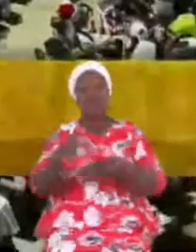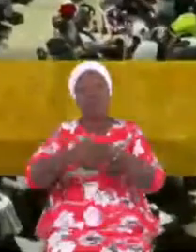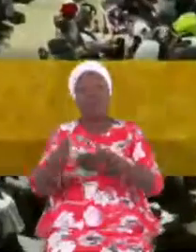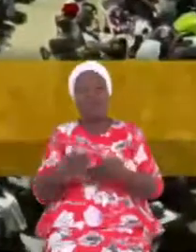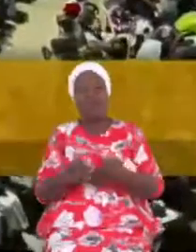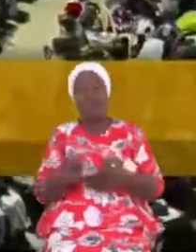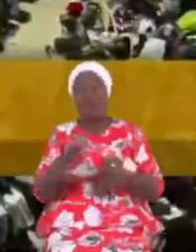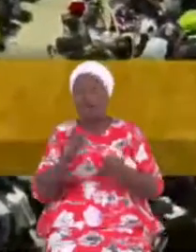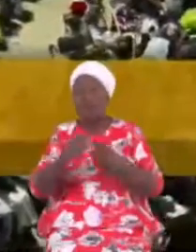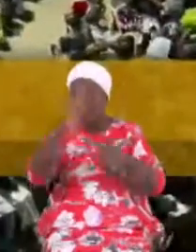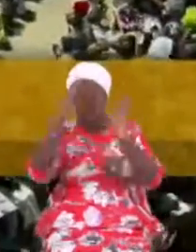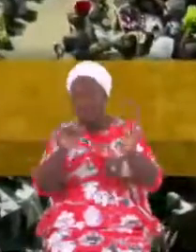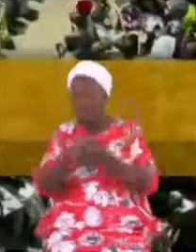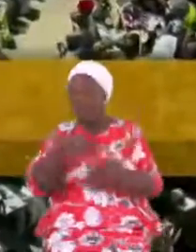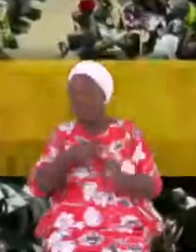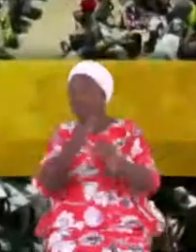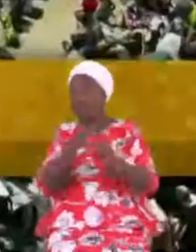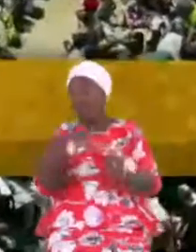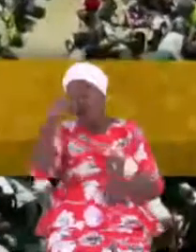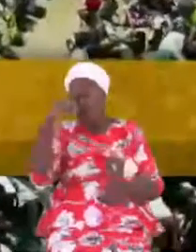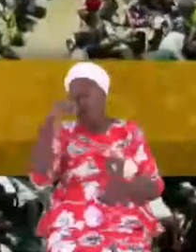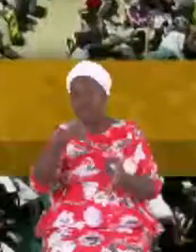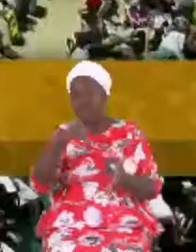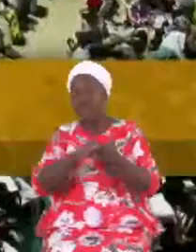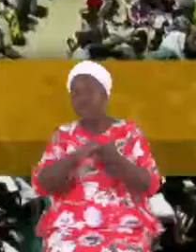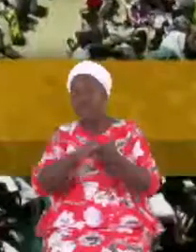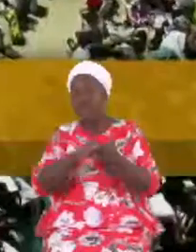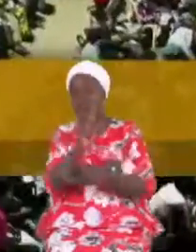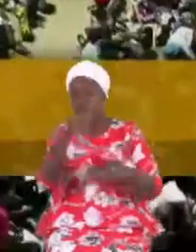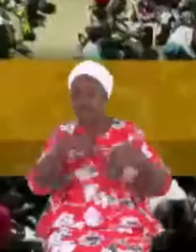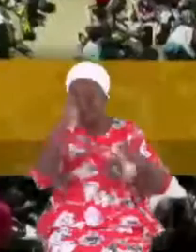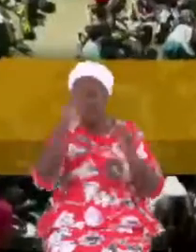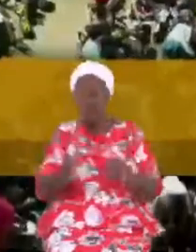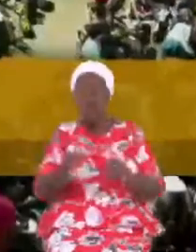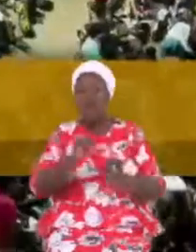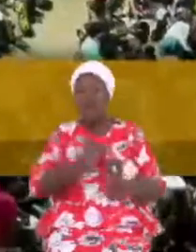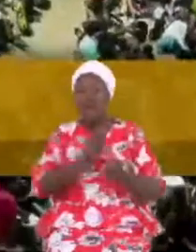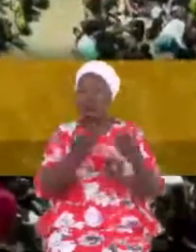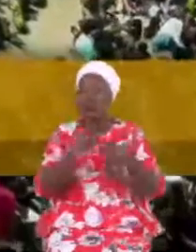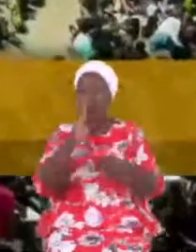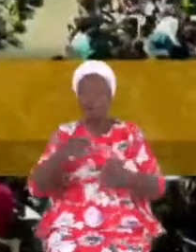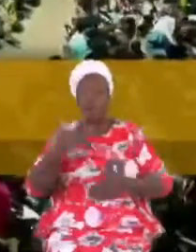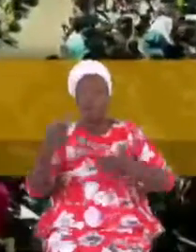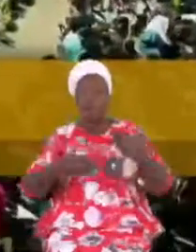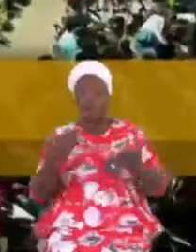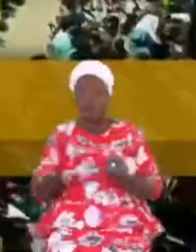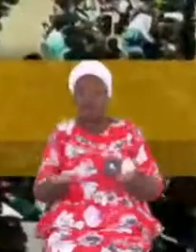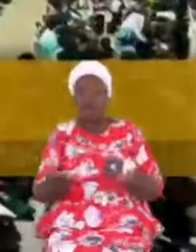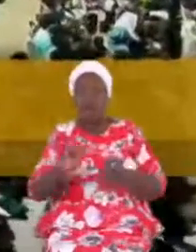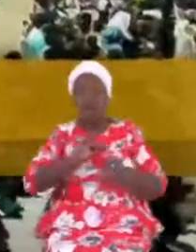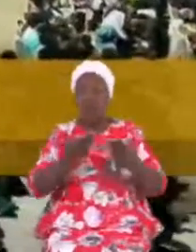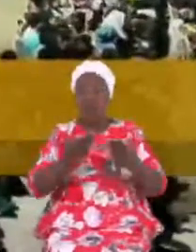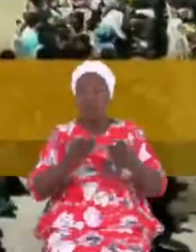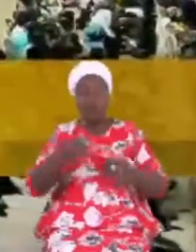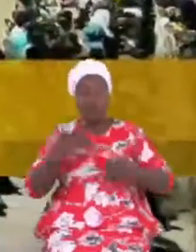La décision que nous prenons, parce que tout est dans ta main, tu dois décider. Je veux être heureux ici, je veux être